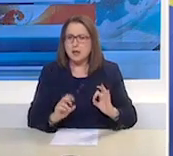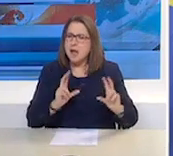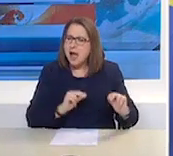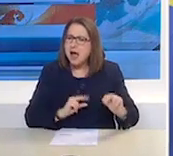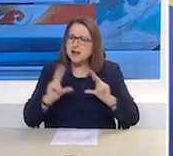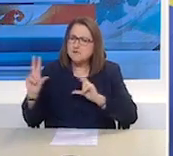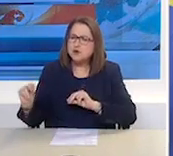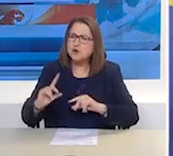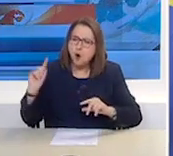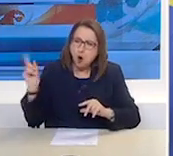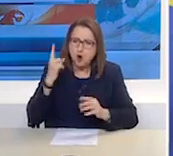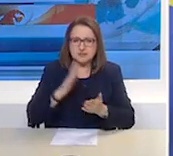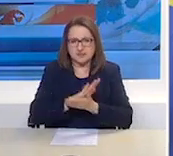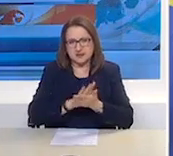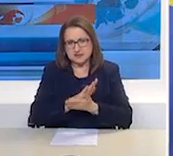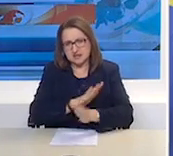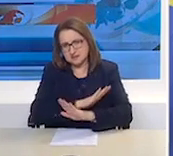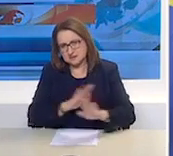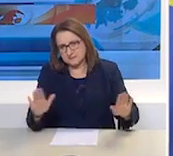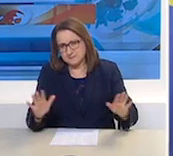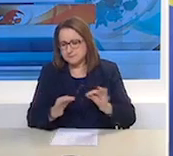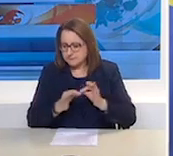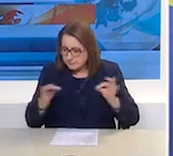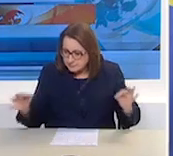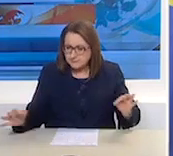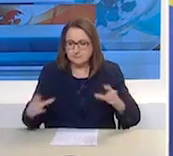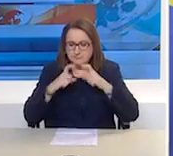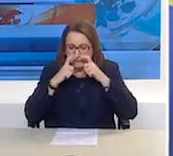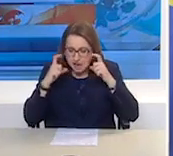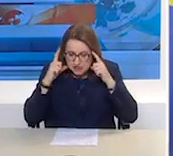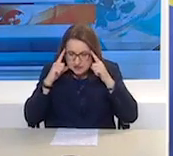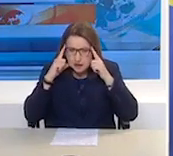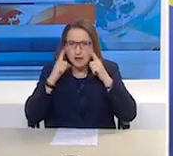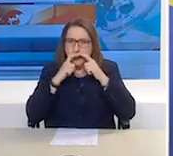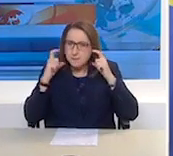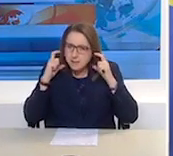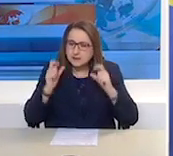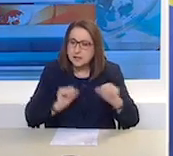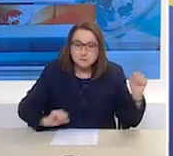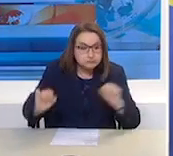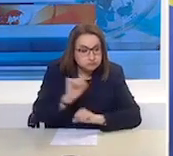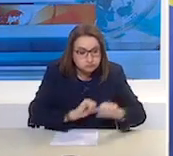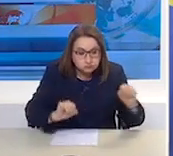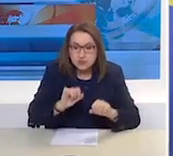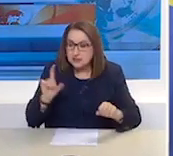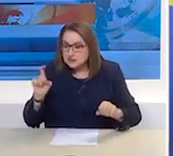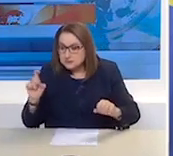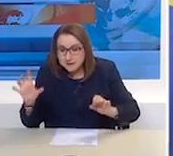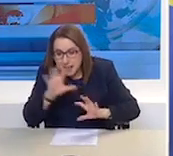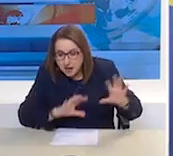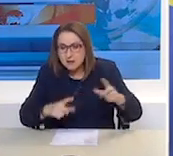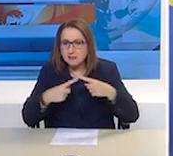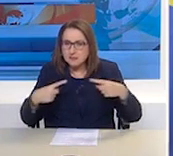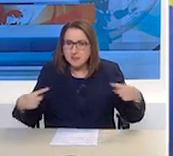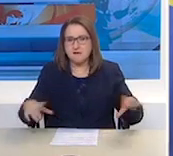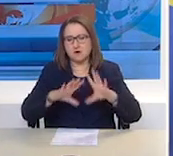ίδια που ισχύουν για όλους τους χώρους λατρείας, όπως σύσταση για τη χρήση μάσκας, συχνός καθαρισμός επιφανειών και λοιπές διατάξεις